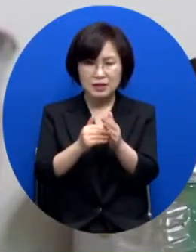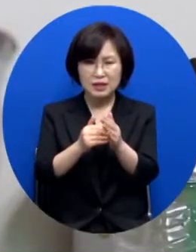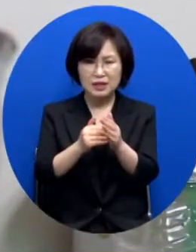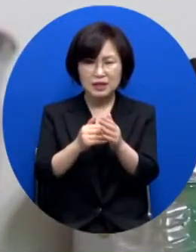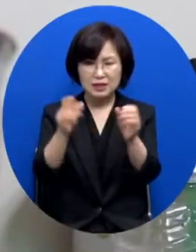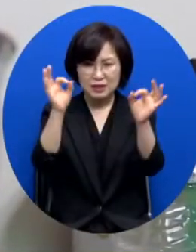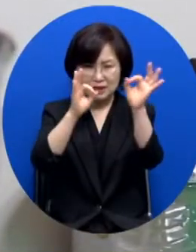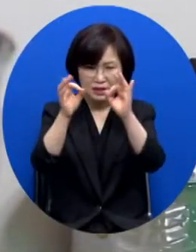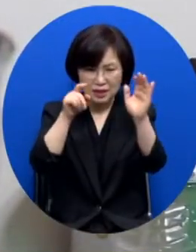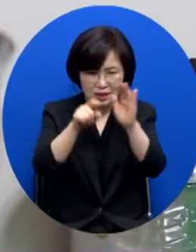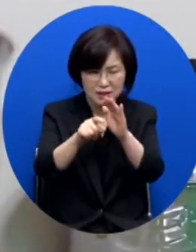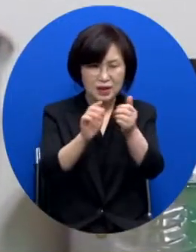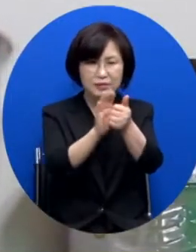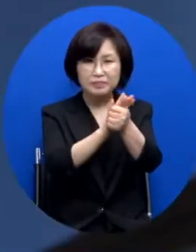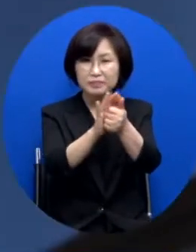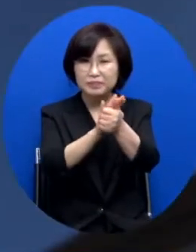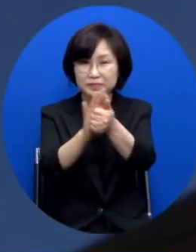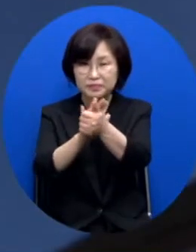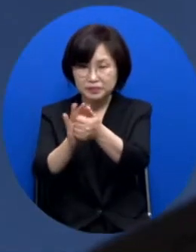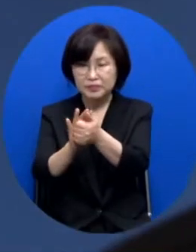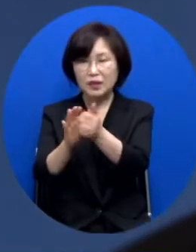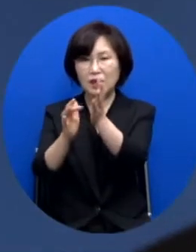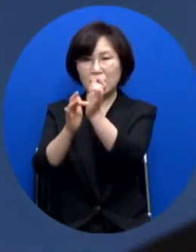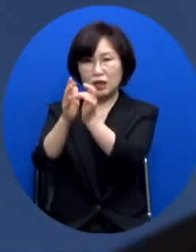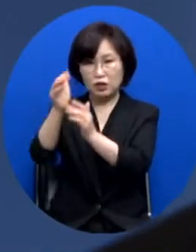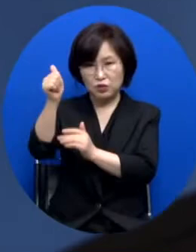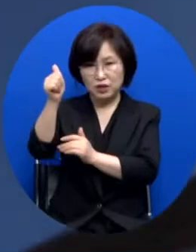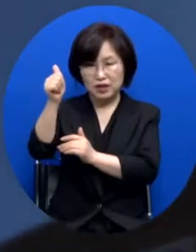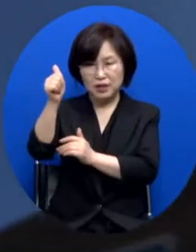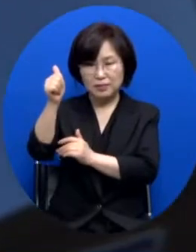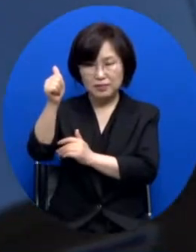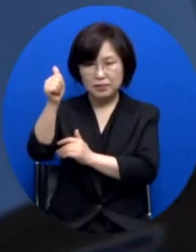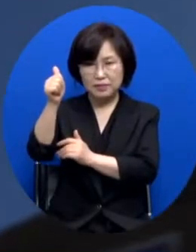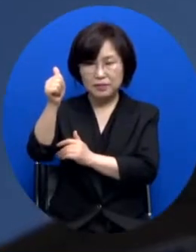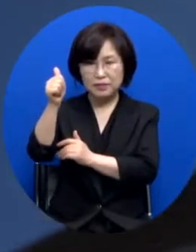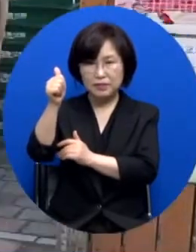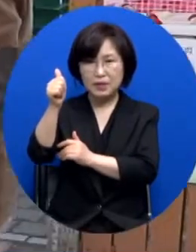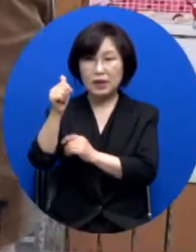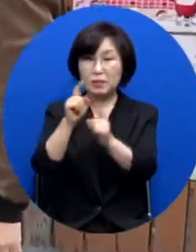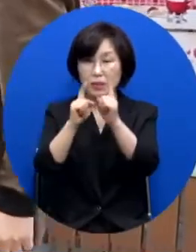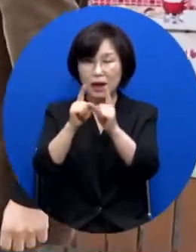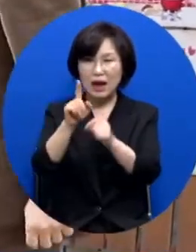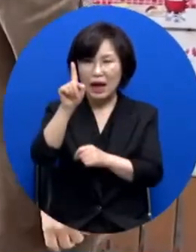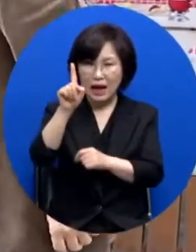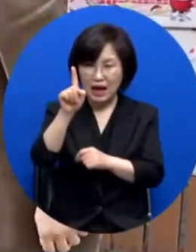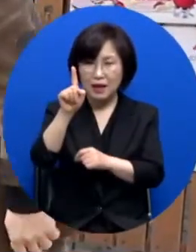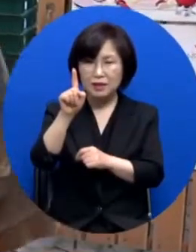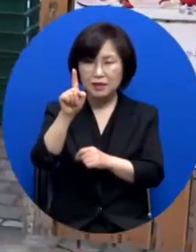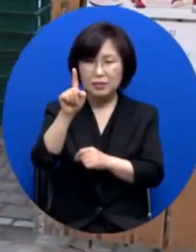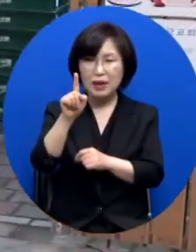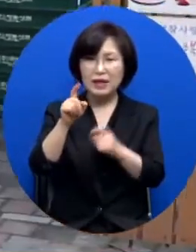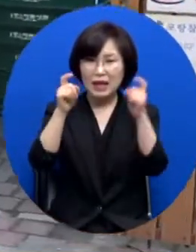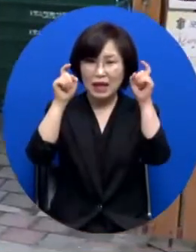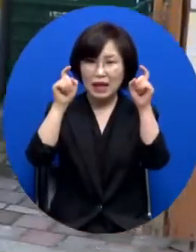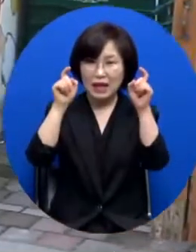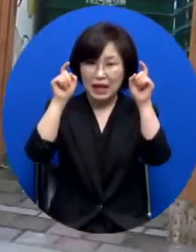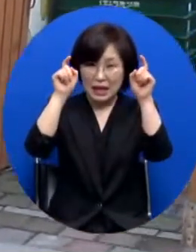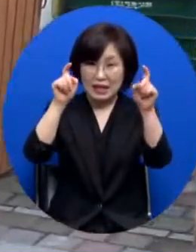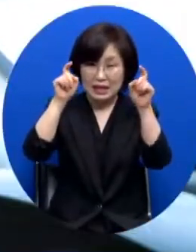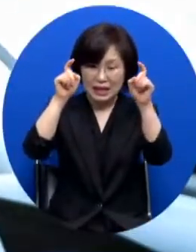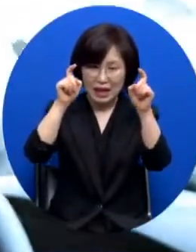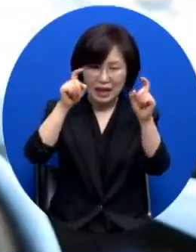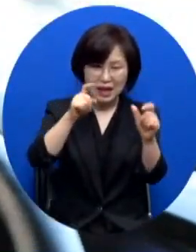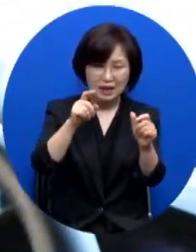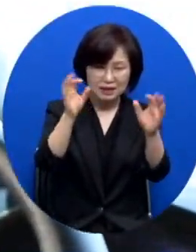듣고 또 끝까지 또 예수님께서 한 마리의 양을 찾는 심정으로 끝까지 찾아 나서야만 그들을 만날